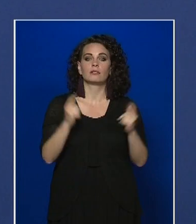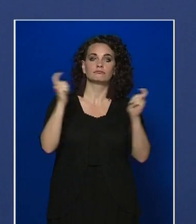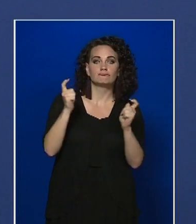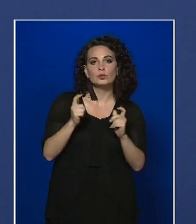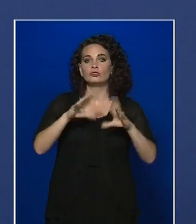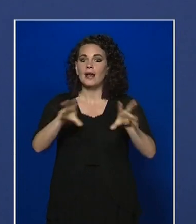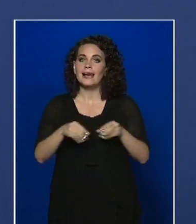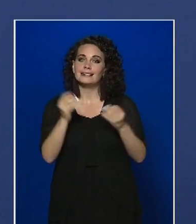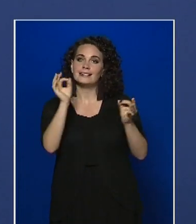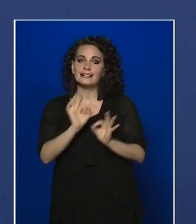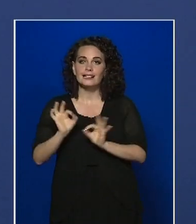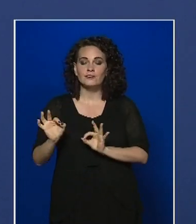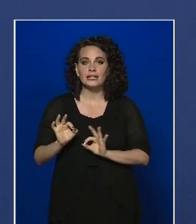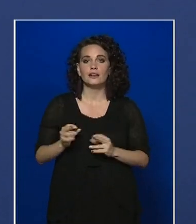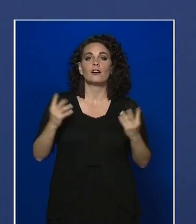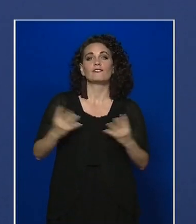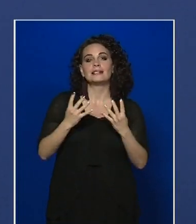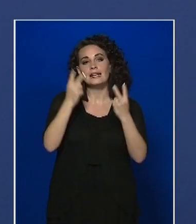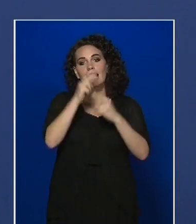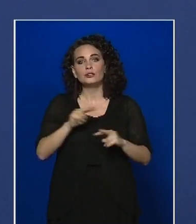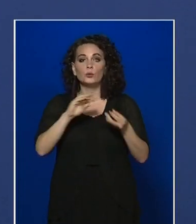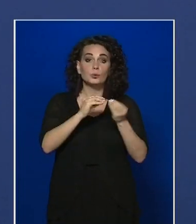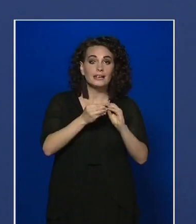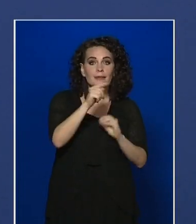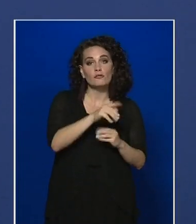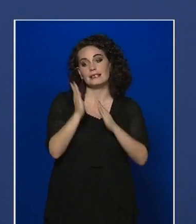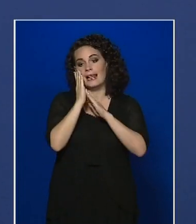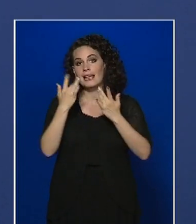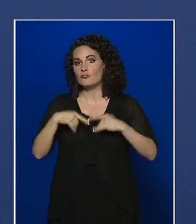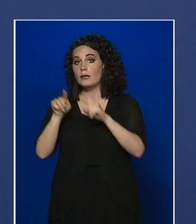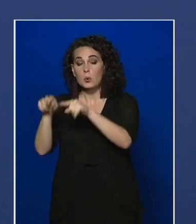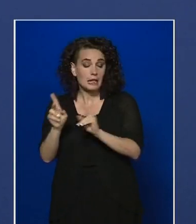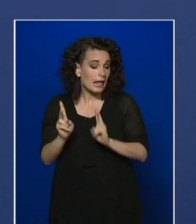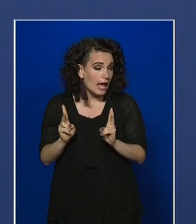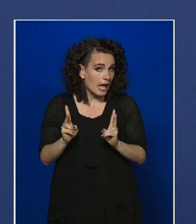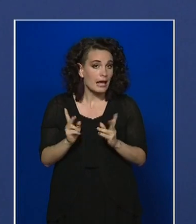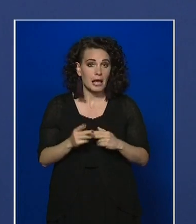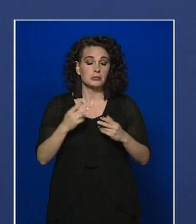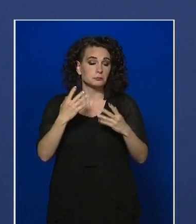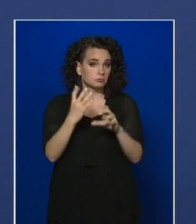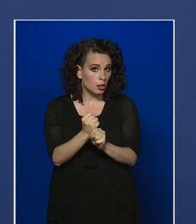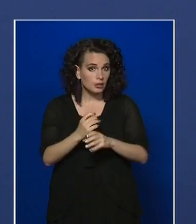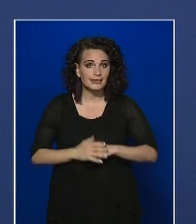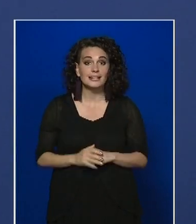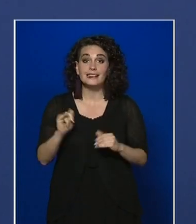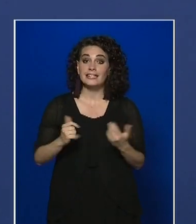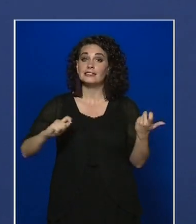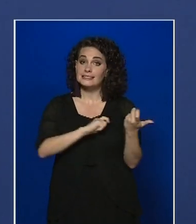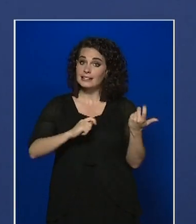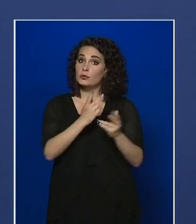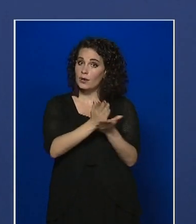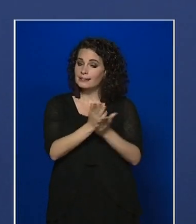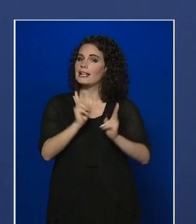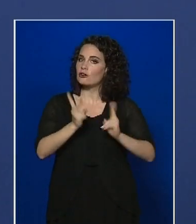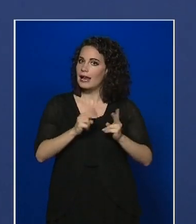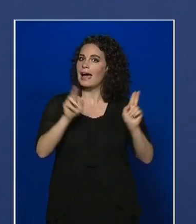rendezvény vendéglátóüzletben, valamint szálláshelyen is megtartható, és azon zenés szolgáltatás biztosítható. Ezeken